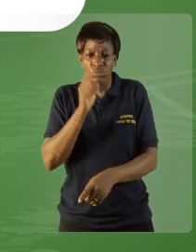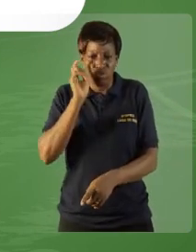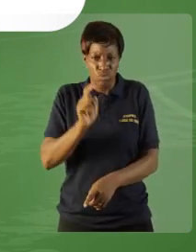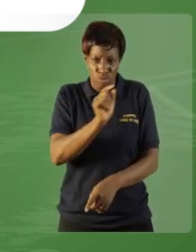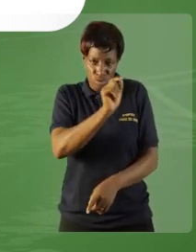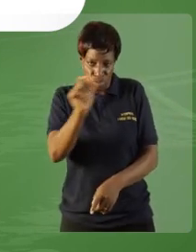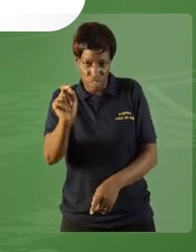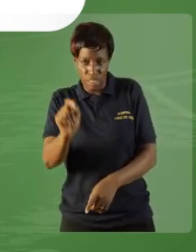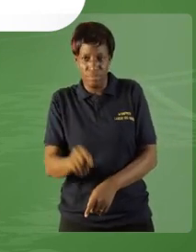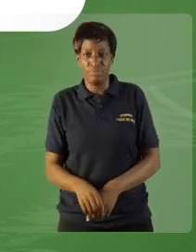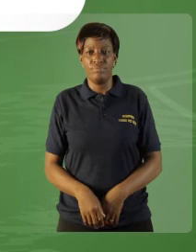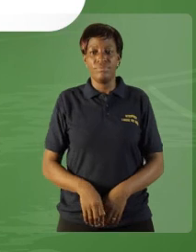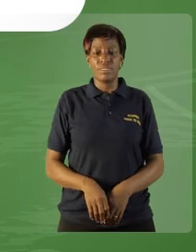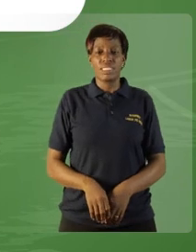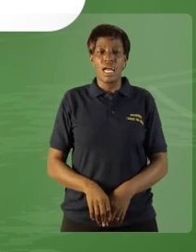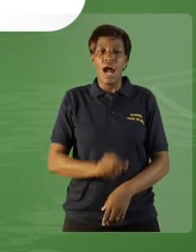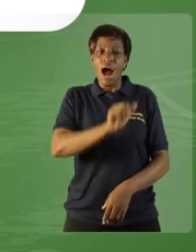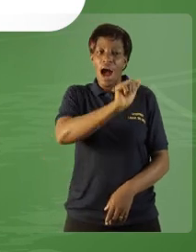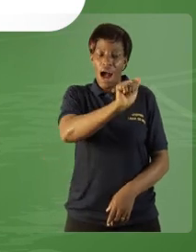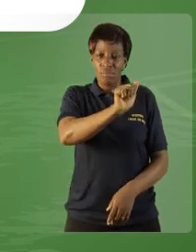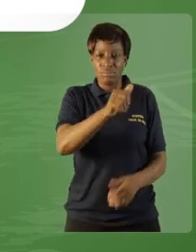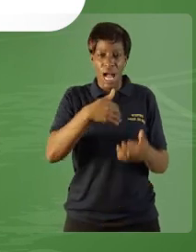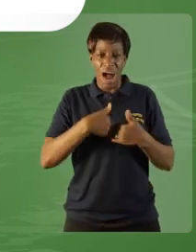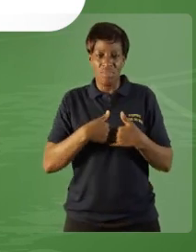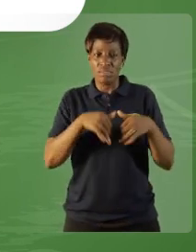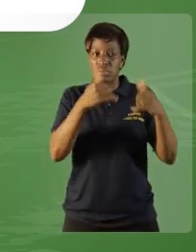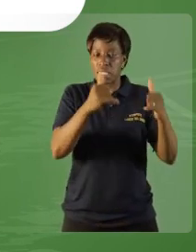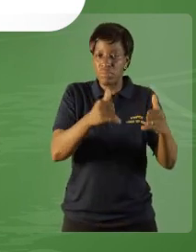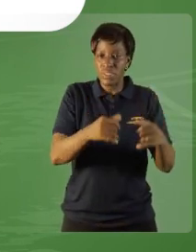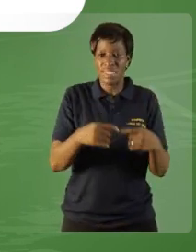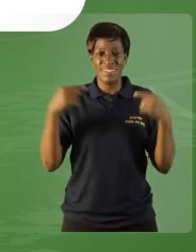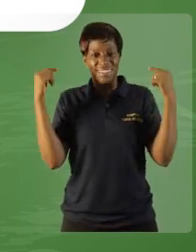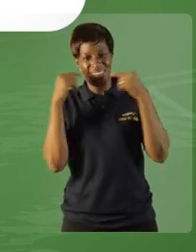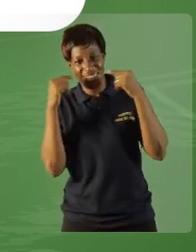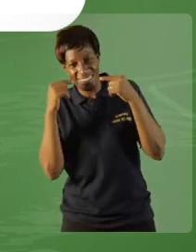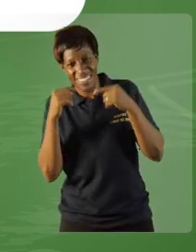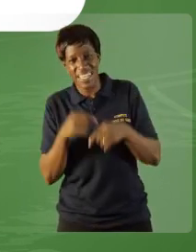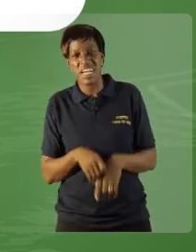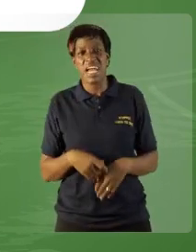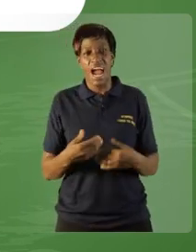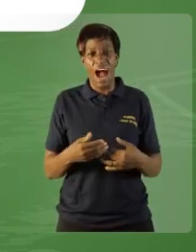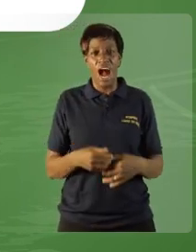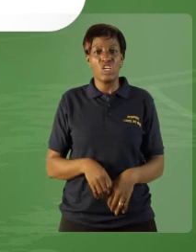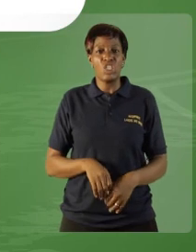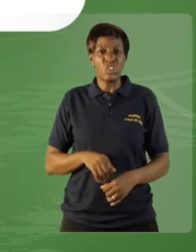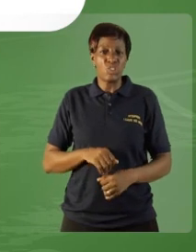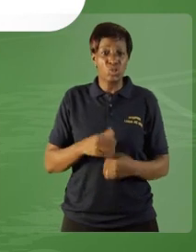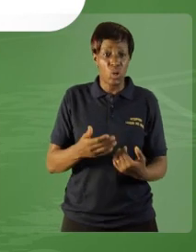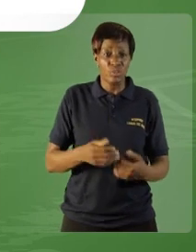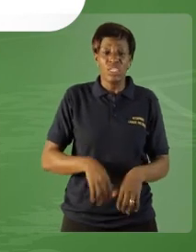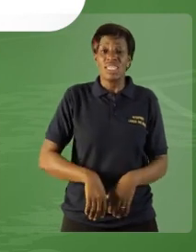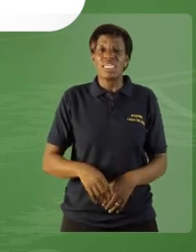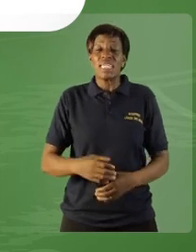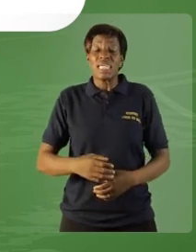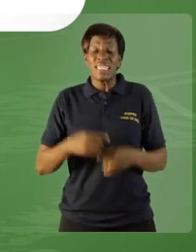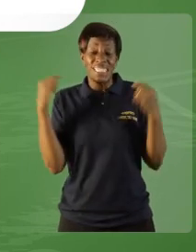A. Nous avons s'amuser, rire, se tordre, se bidonner.